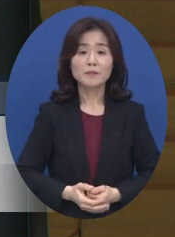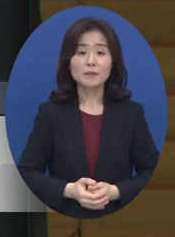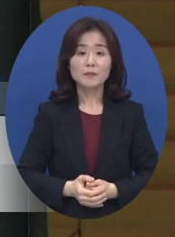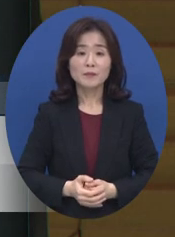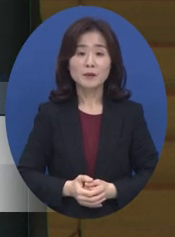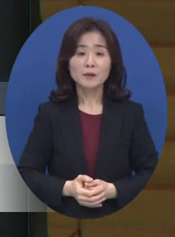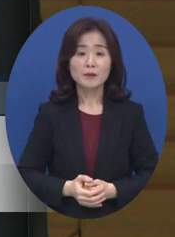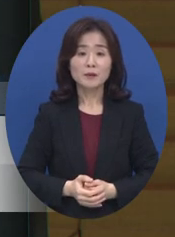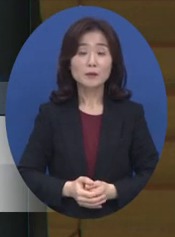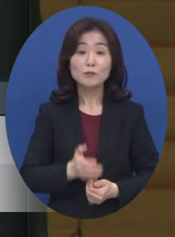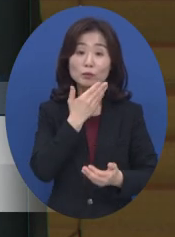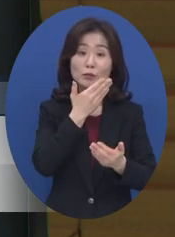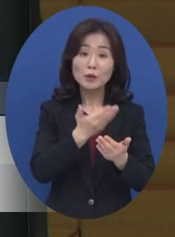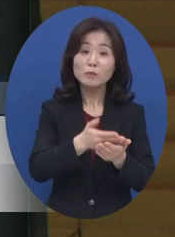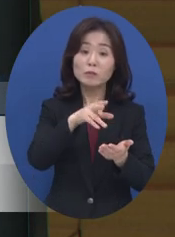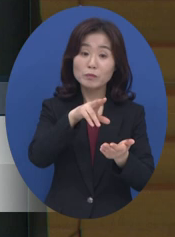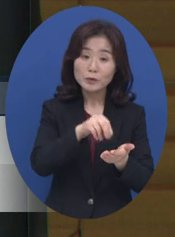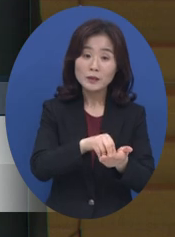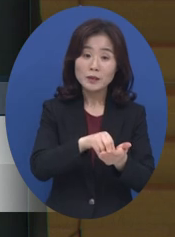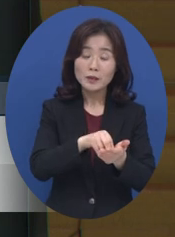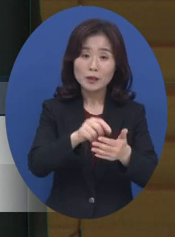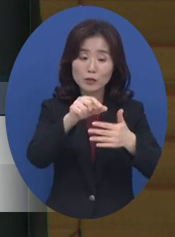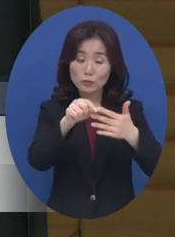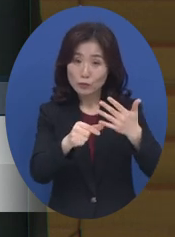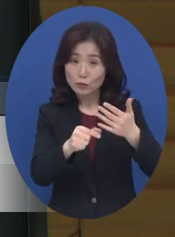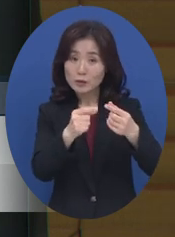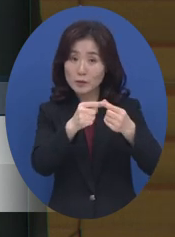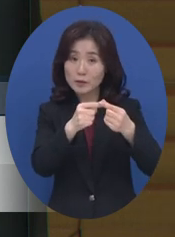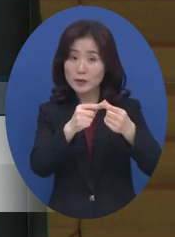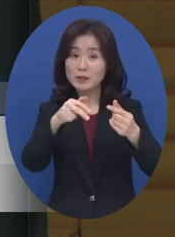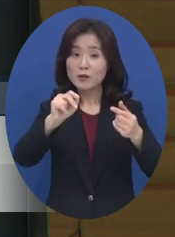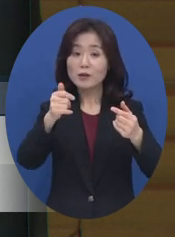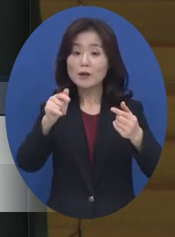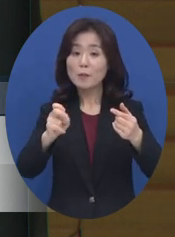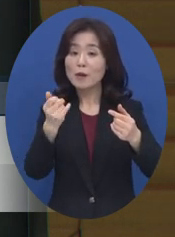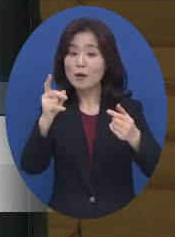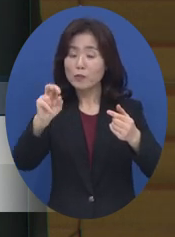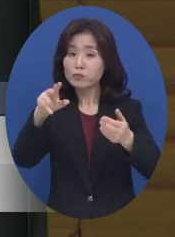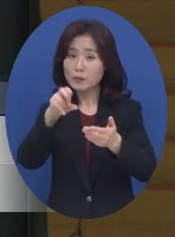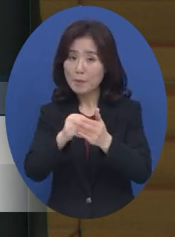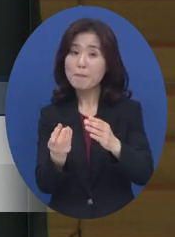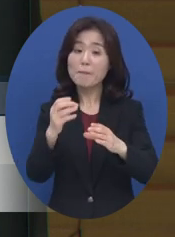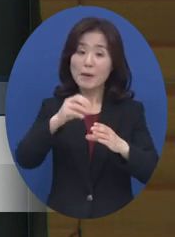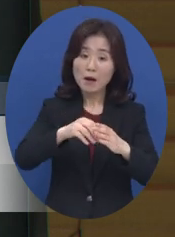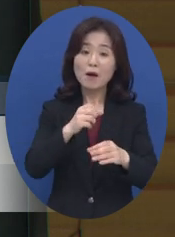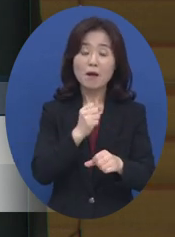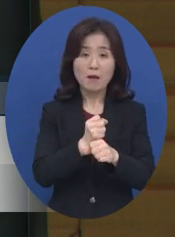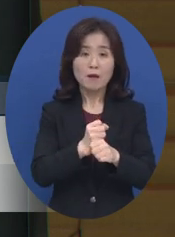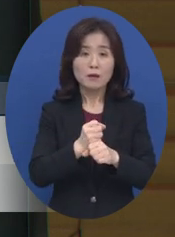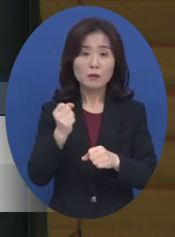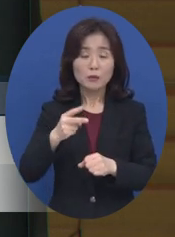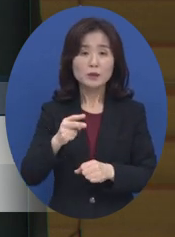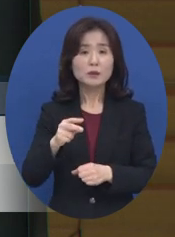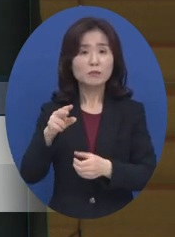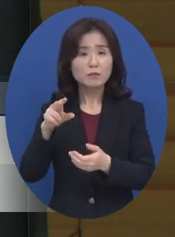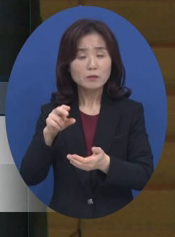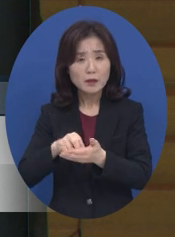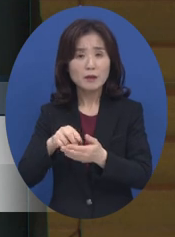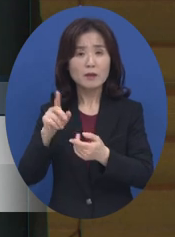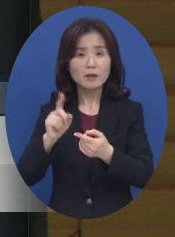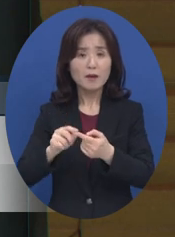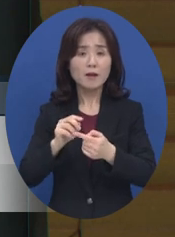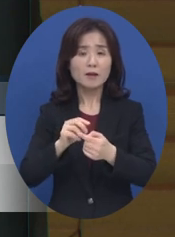킬리언 들어오고 그 중요한 문제 압수 니의 합수 니 쌍 하고 문제를 놓고 그 다음에 현금 하고 4 대해서